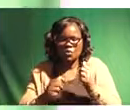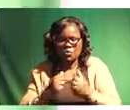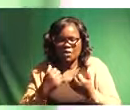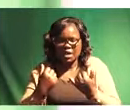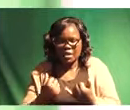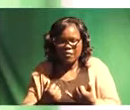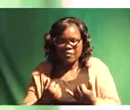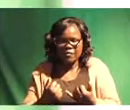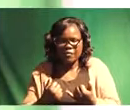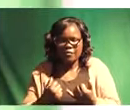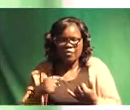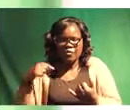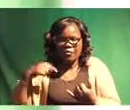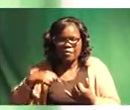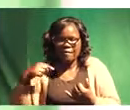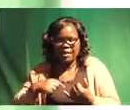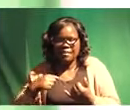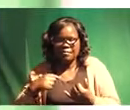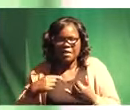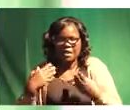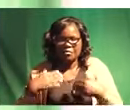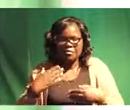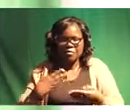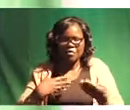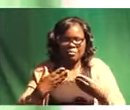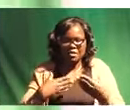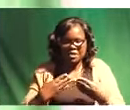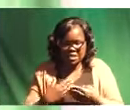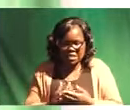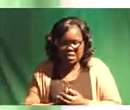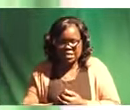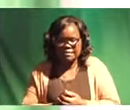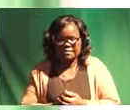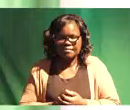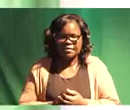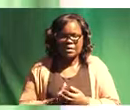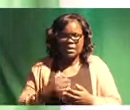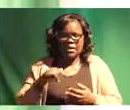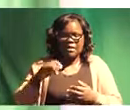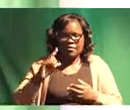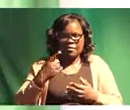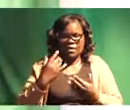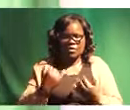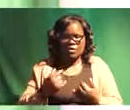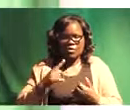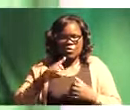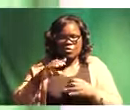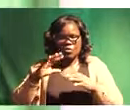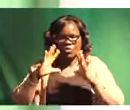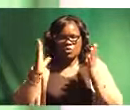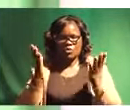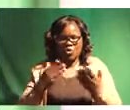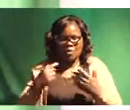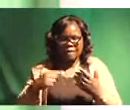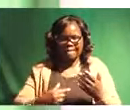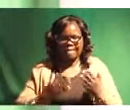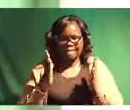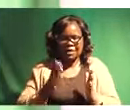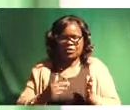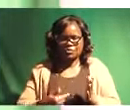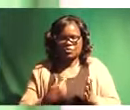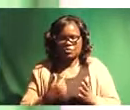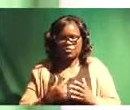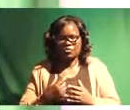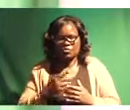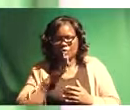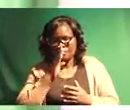sasa ita benefit wale ambao nyinyi ni wafanyibiashara. Ile ya kwanza ilikuwa na ya watu binafsi, ile unakopa